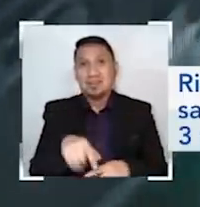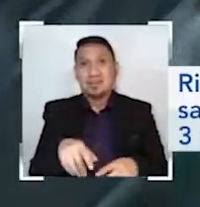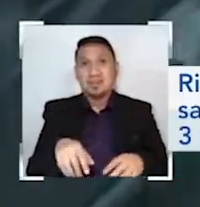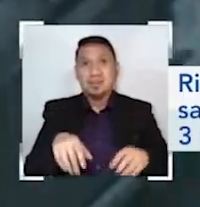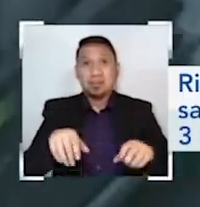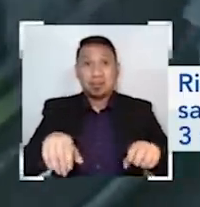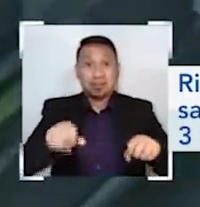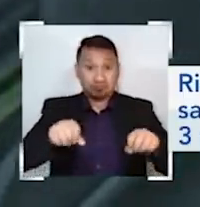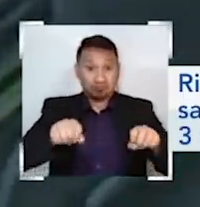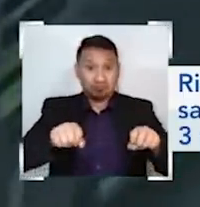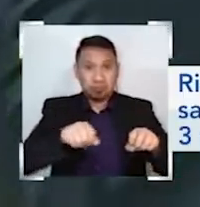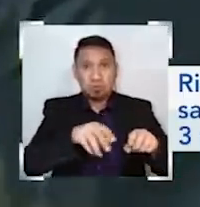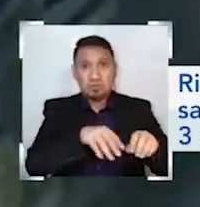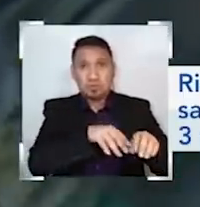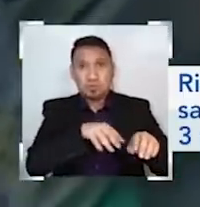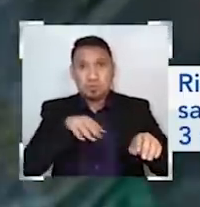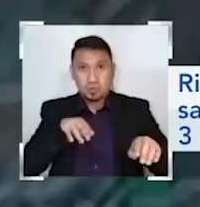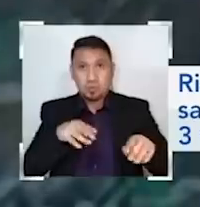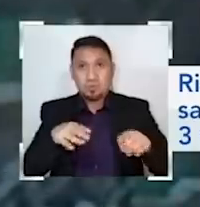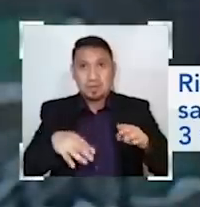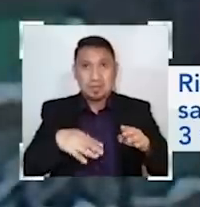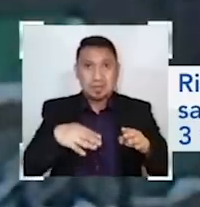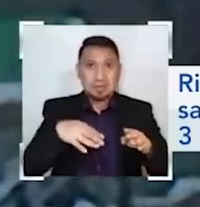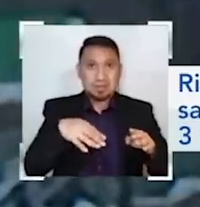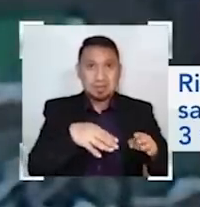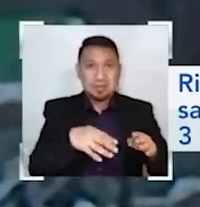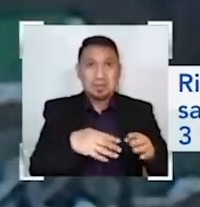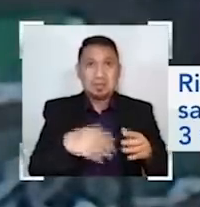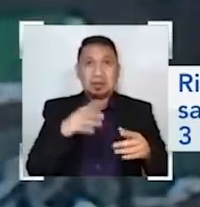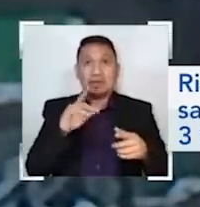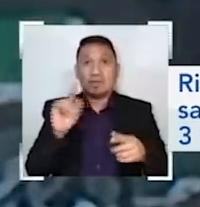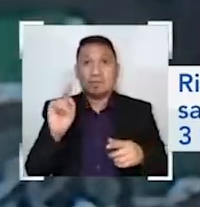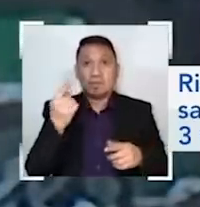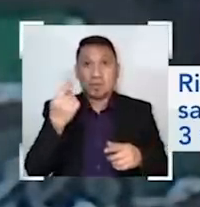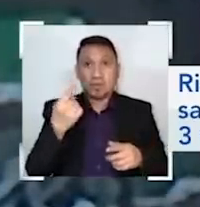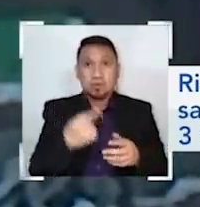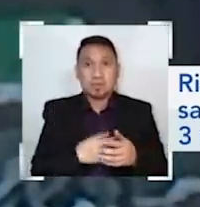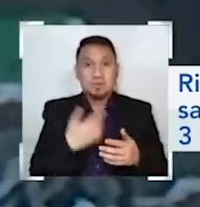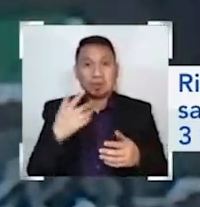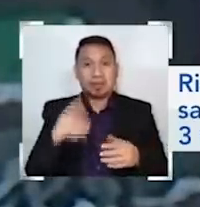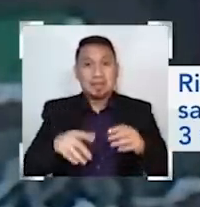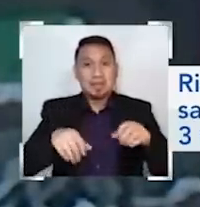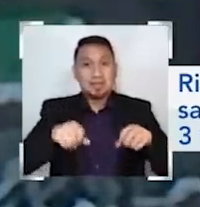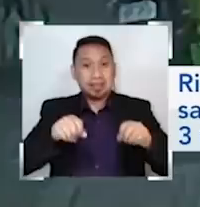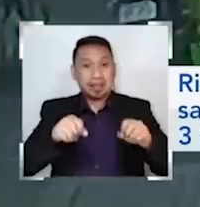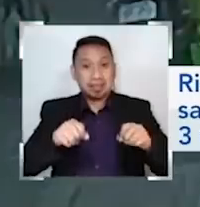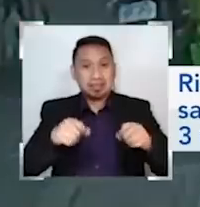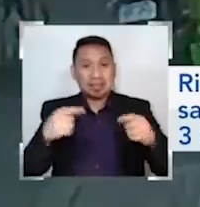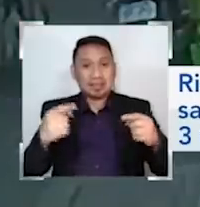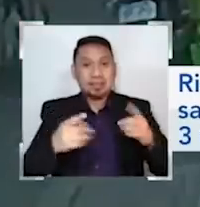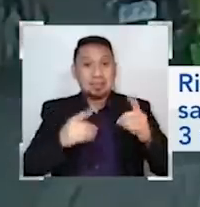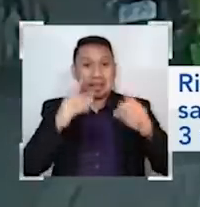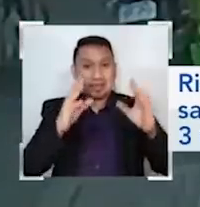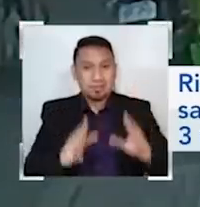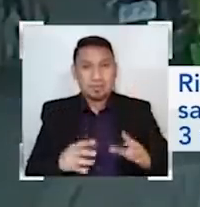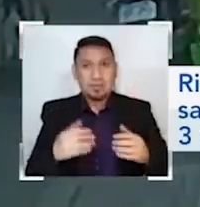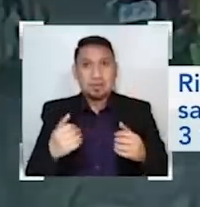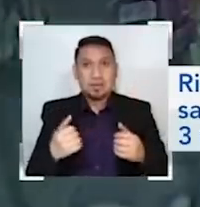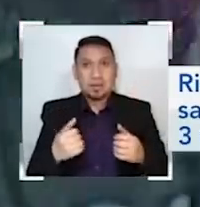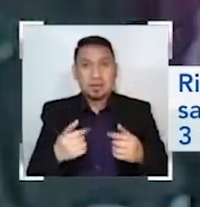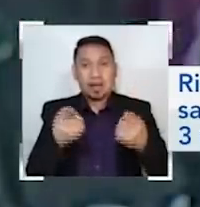food delivery service ang nakaharang sa kanya. Noong una, isang tricycle driver lang ang kaaway ng rider. Pero ang